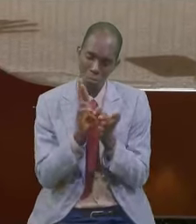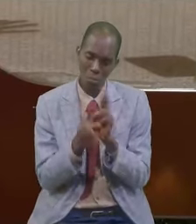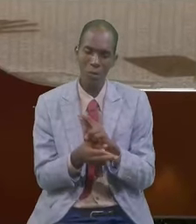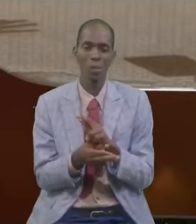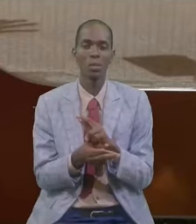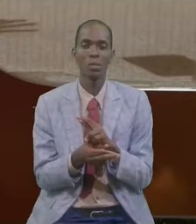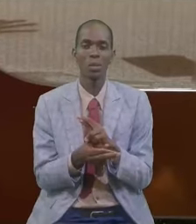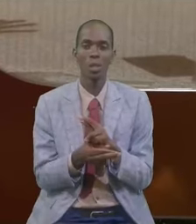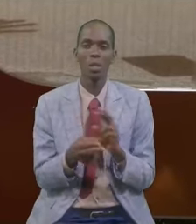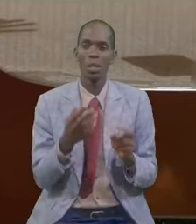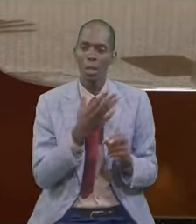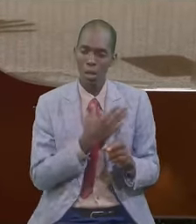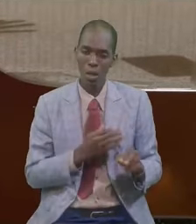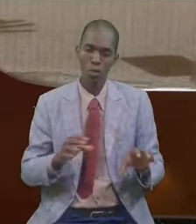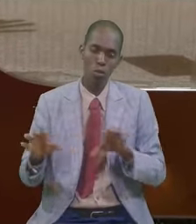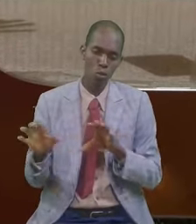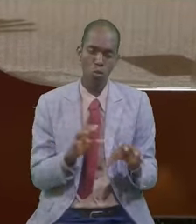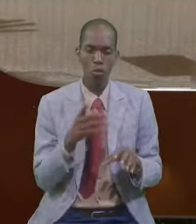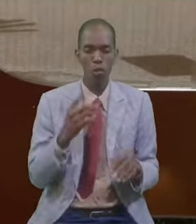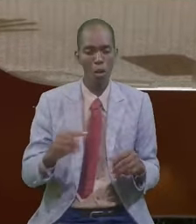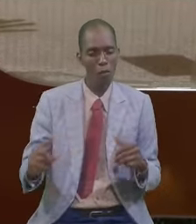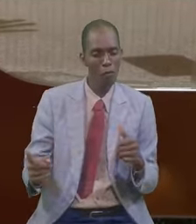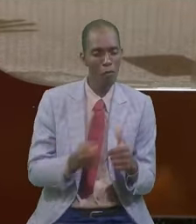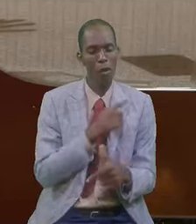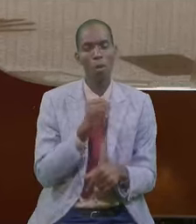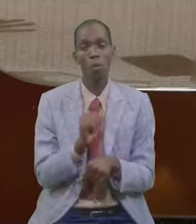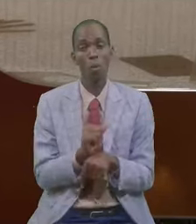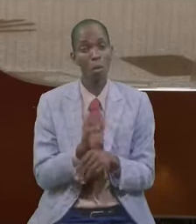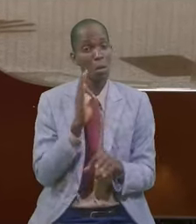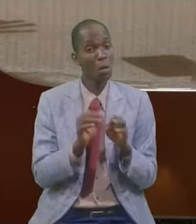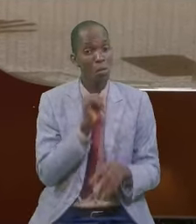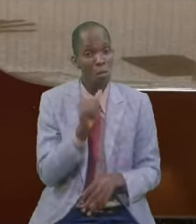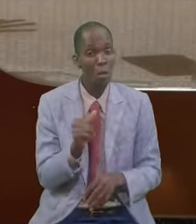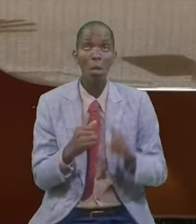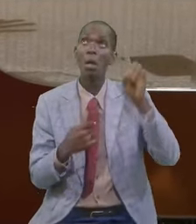là où vous êtes tombé, repentez-vous et faites la première œuvre.